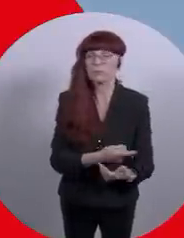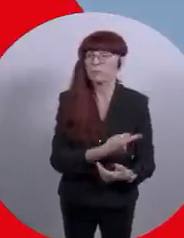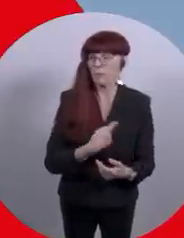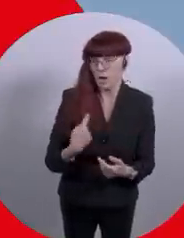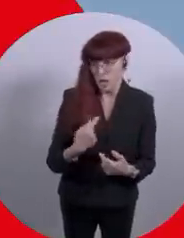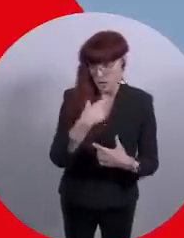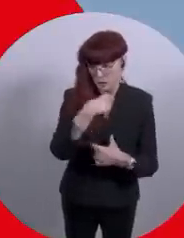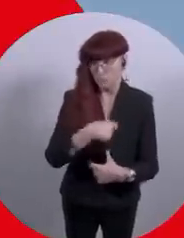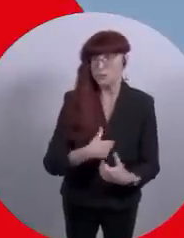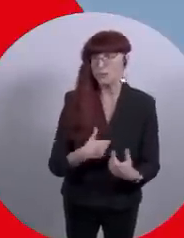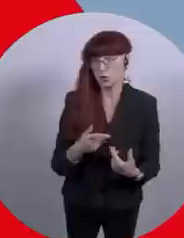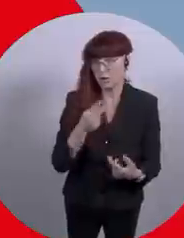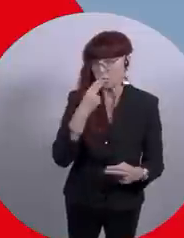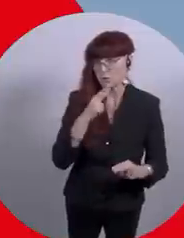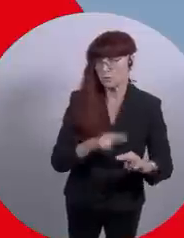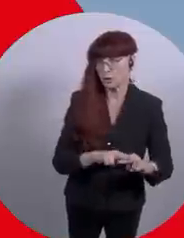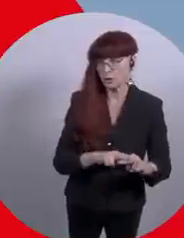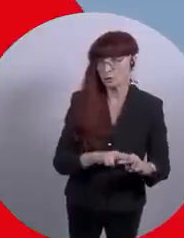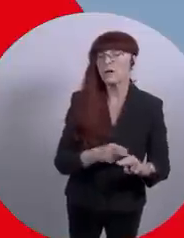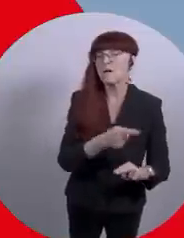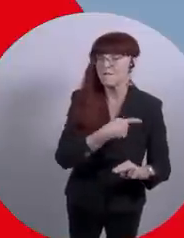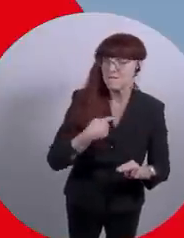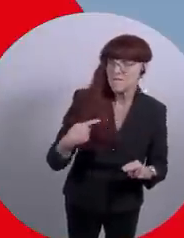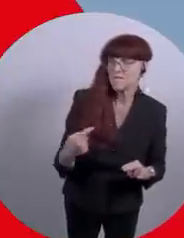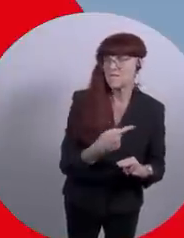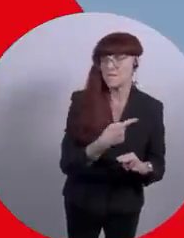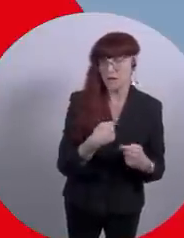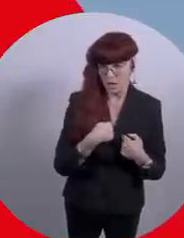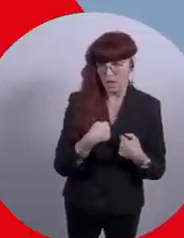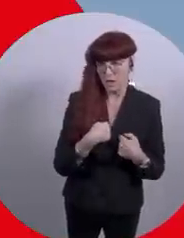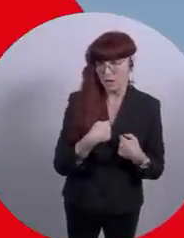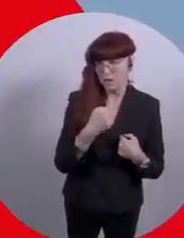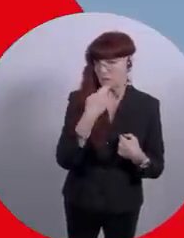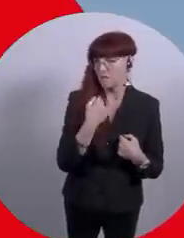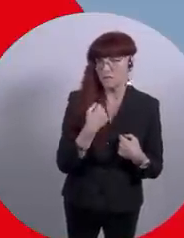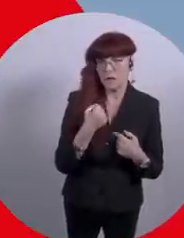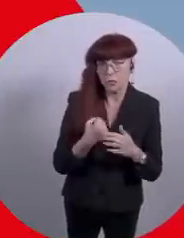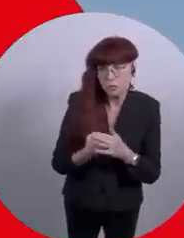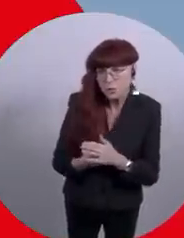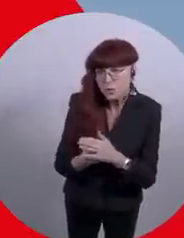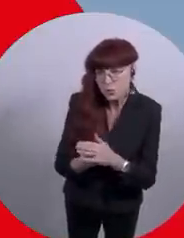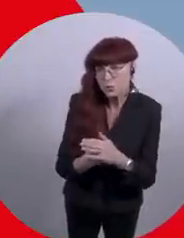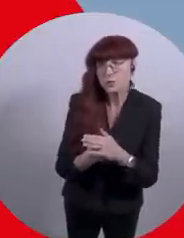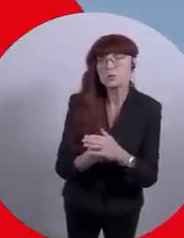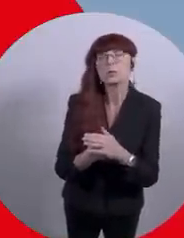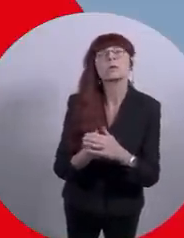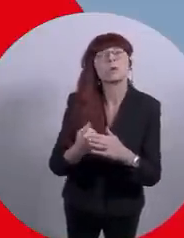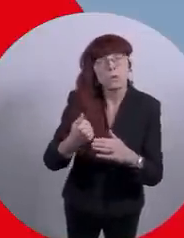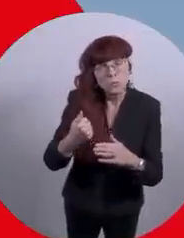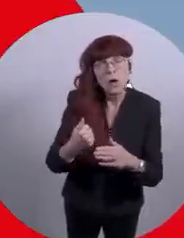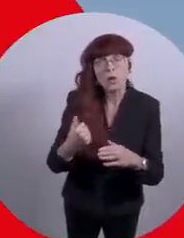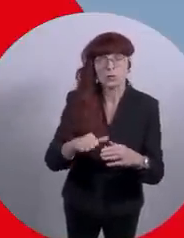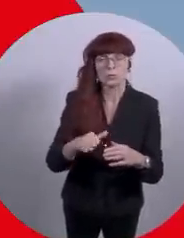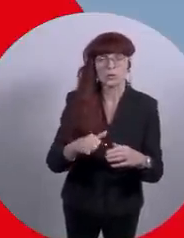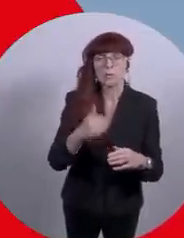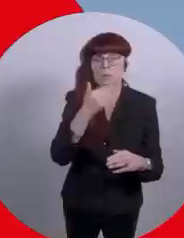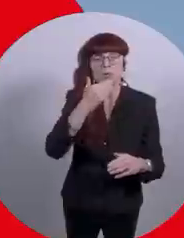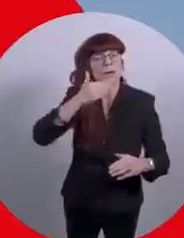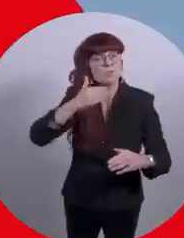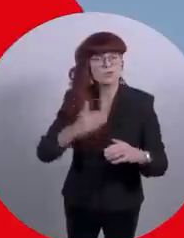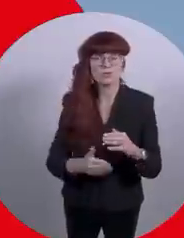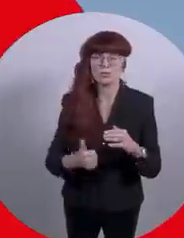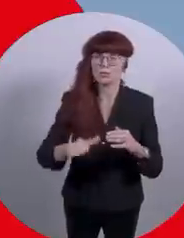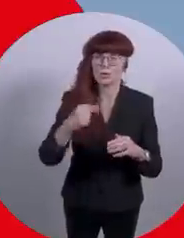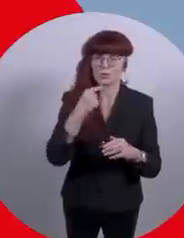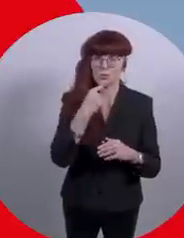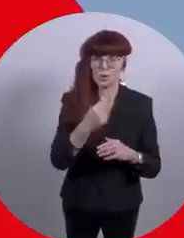werden ich kann für meine Person auch sagen und das möchte ich am Schluss doch noch ansprechen weil es ihm auch